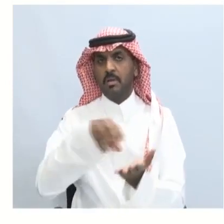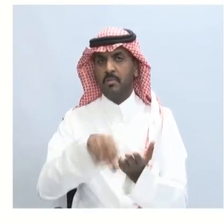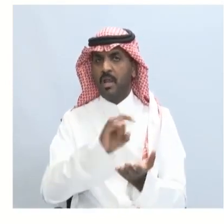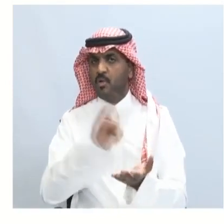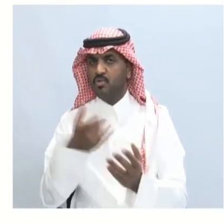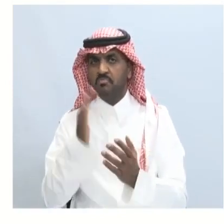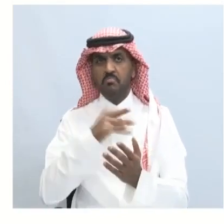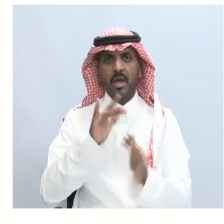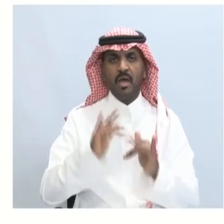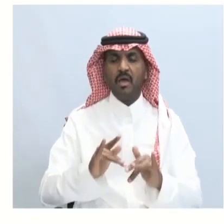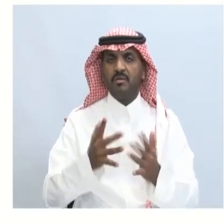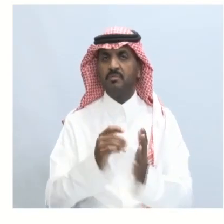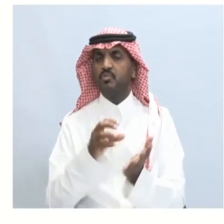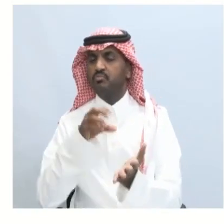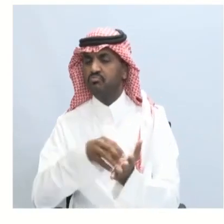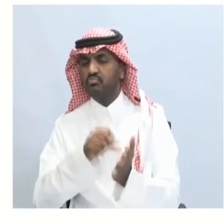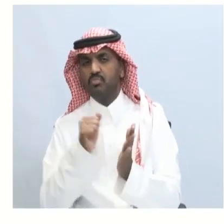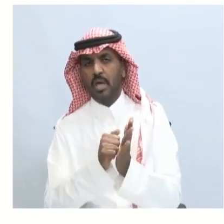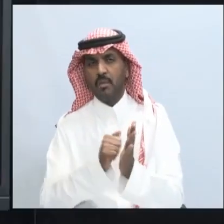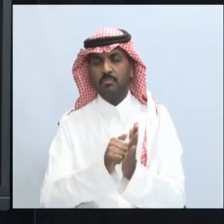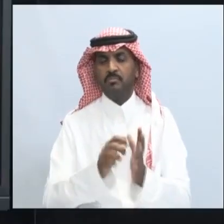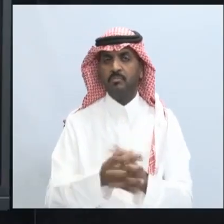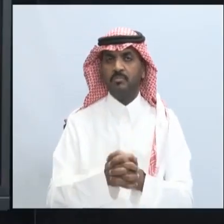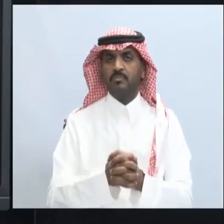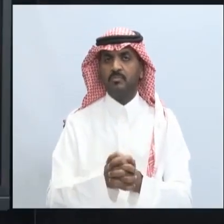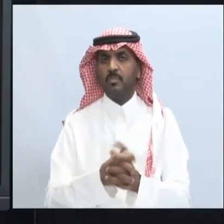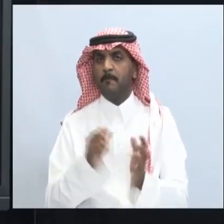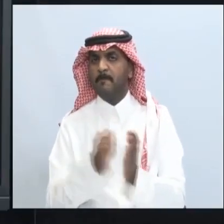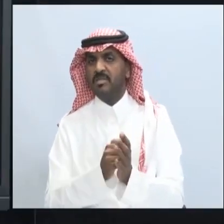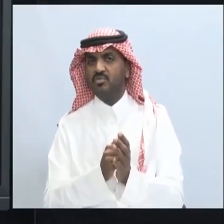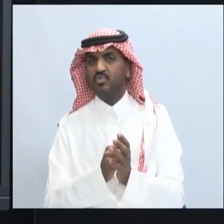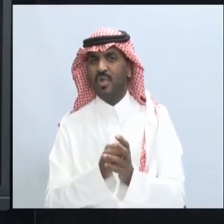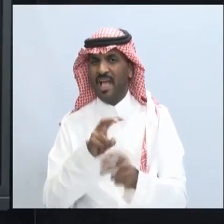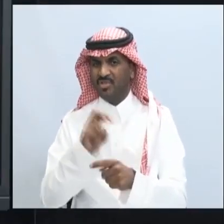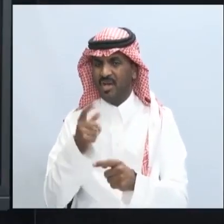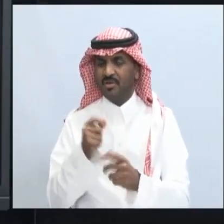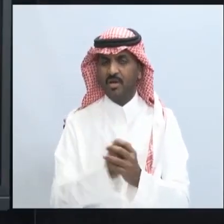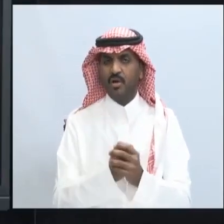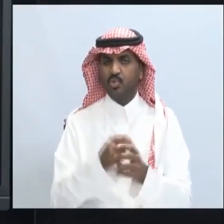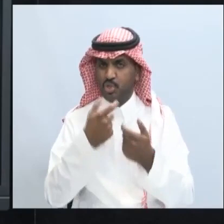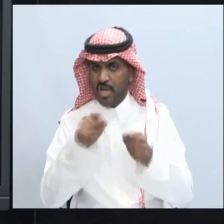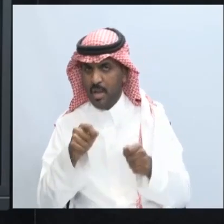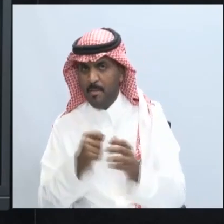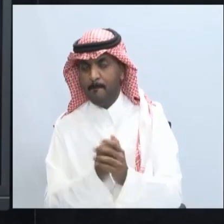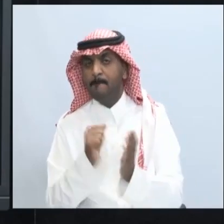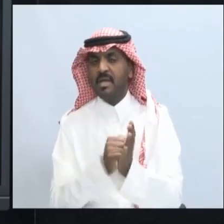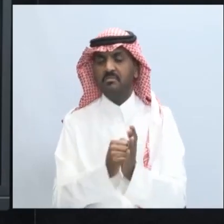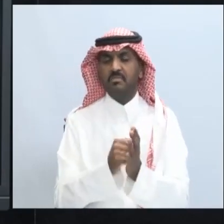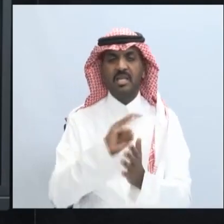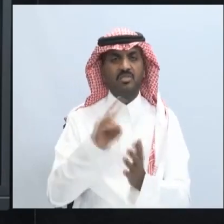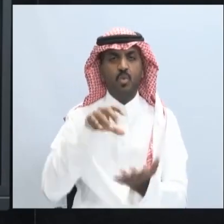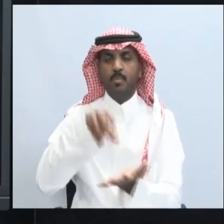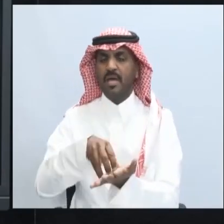له مكانا يقيم فيه سواء من منزل ايجار او من او شراء بيت فانه ليس له